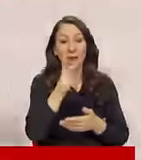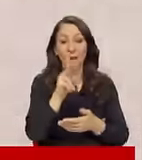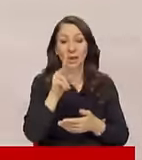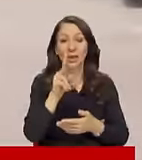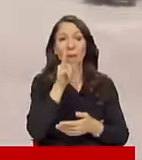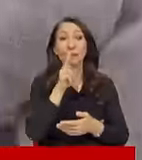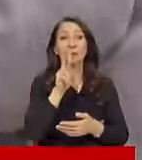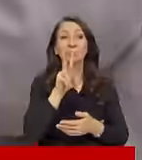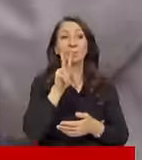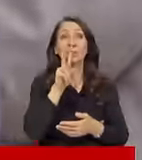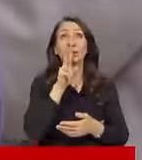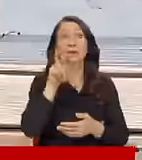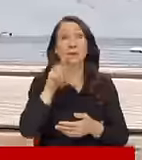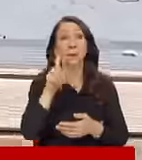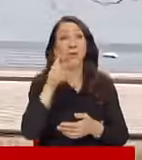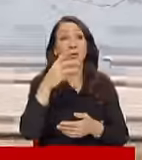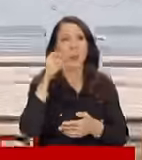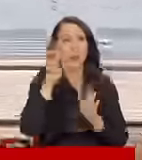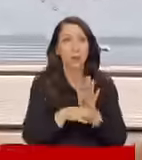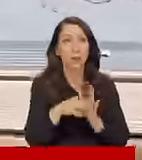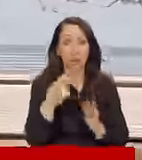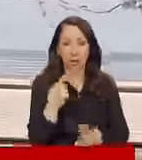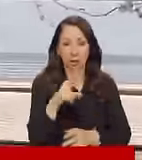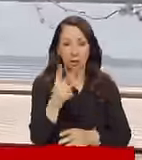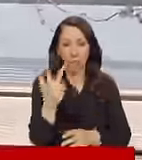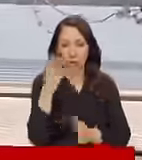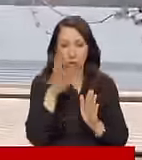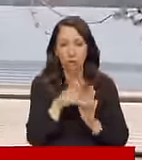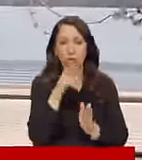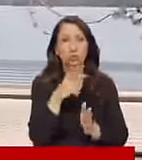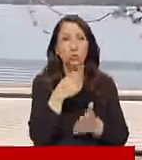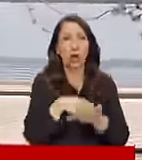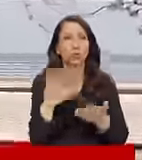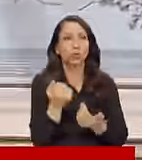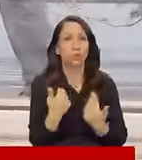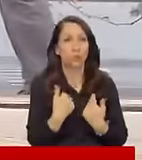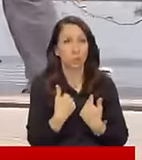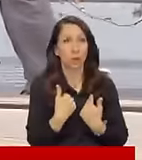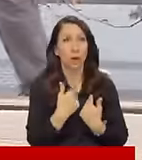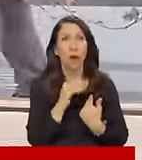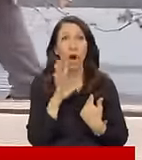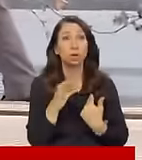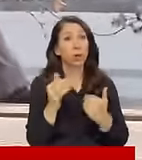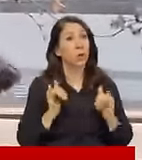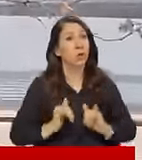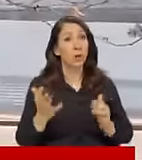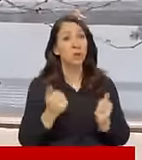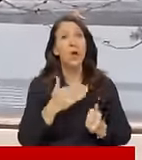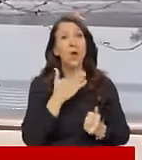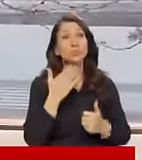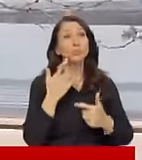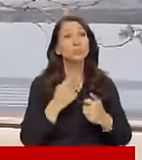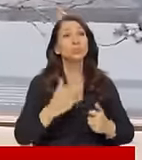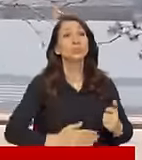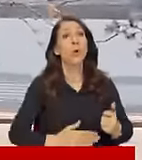2021'de 281 euroya düştü. Ben 2003'te emekli oldum. 300 lira emekli maaşıyla oldum. Her şeyimi de alıyordum. Etimi,